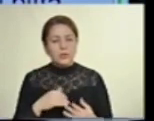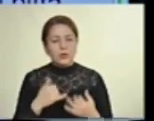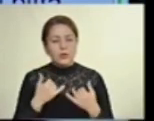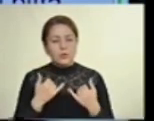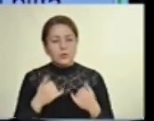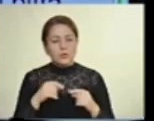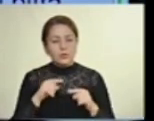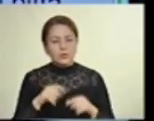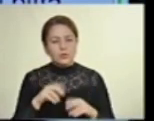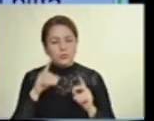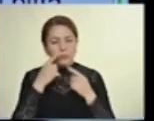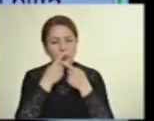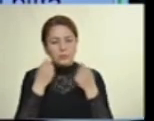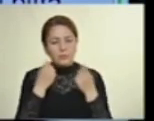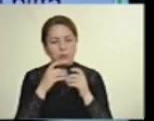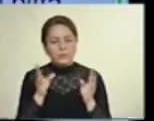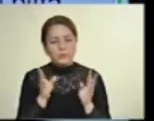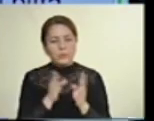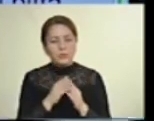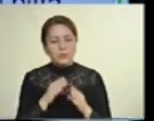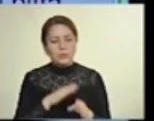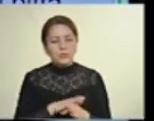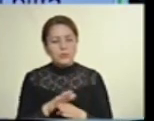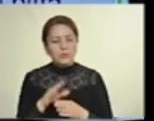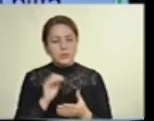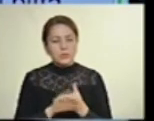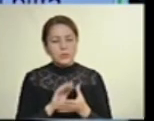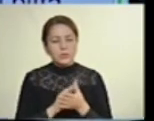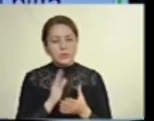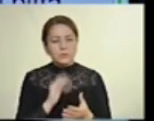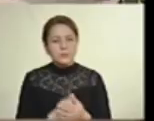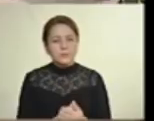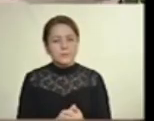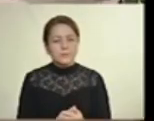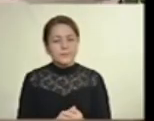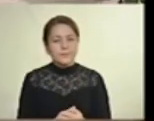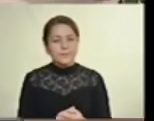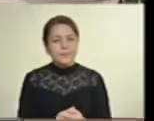shu ma'lumotlar bilan to'liqroq tanishib chiqamiz.